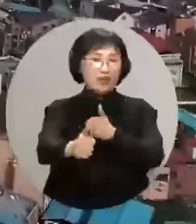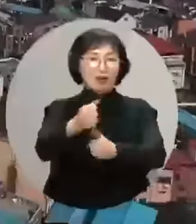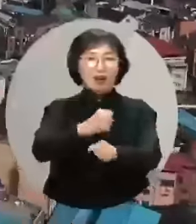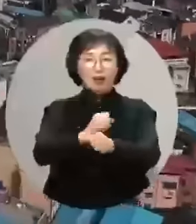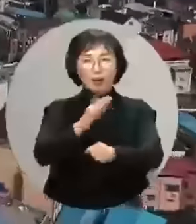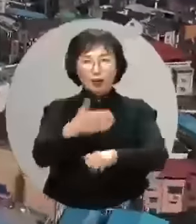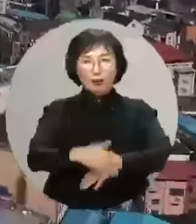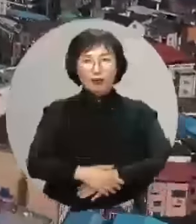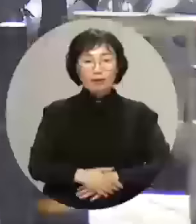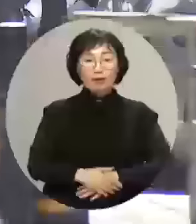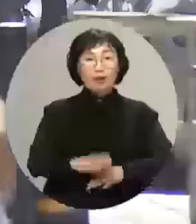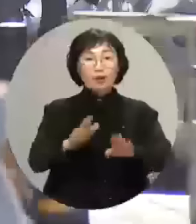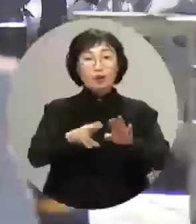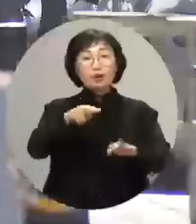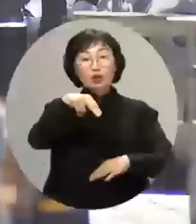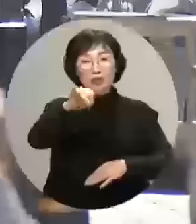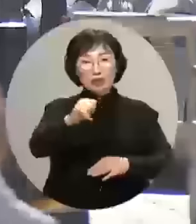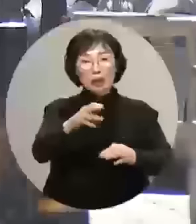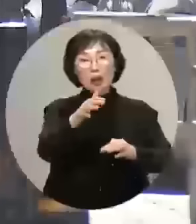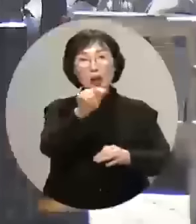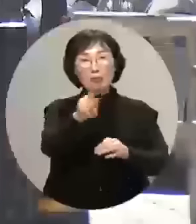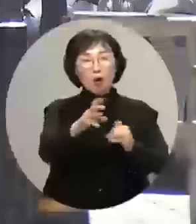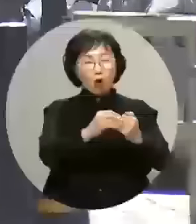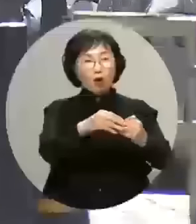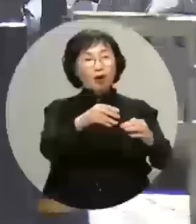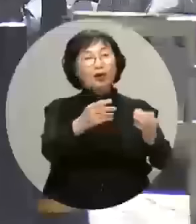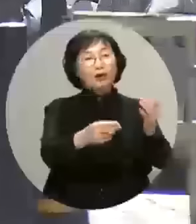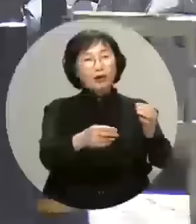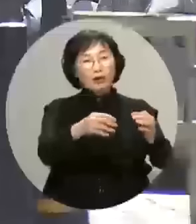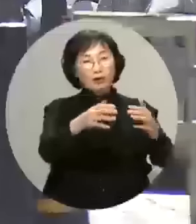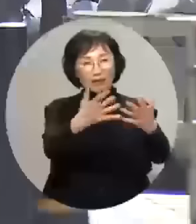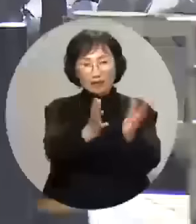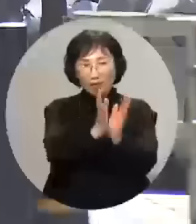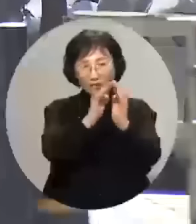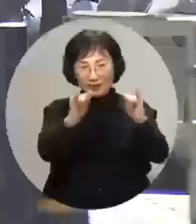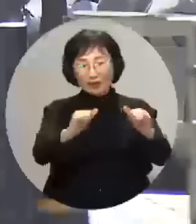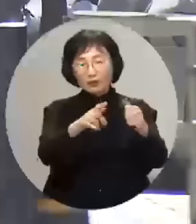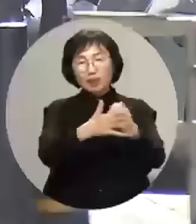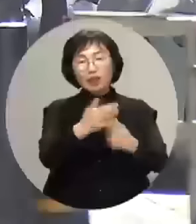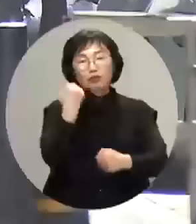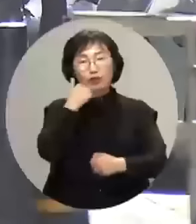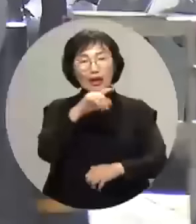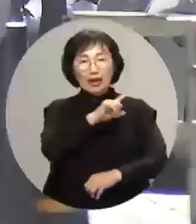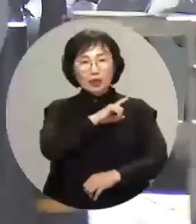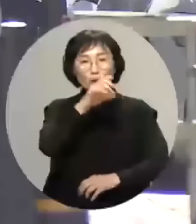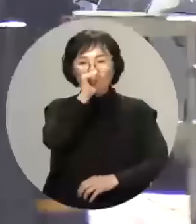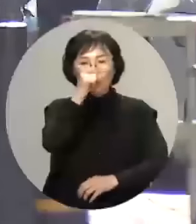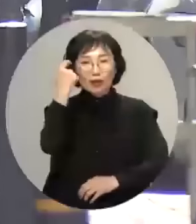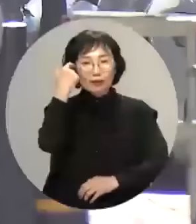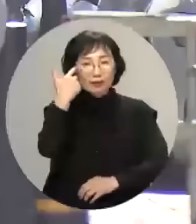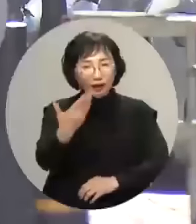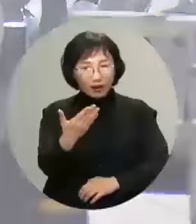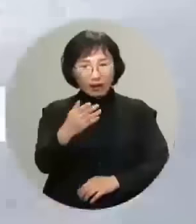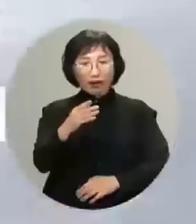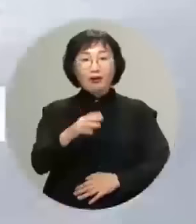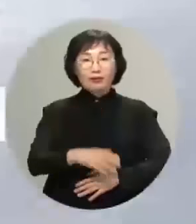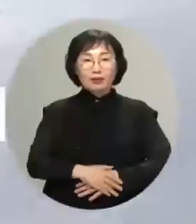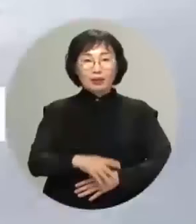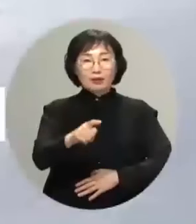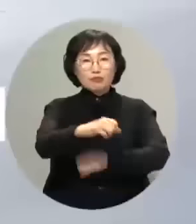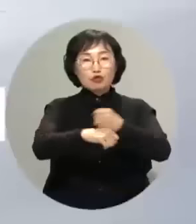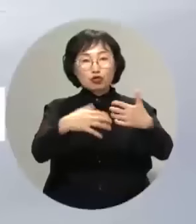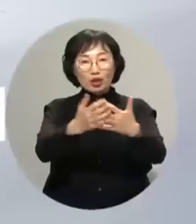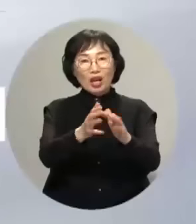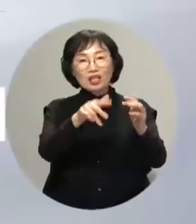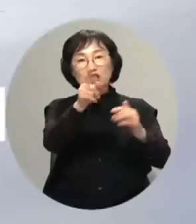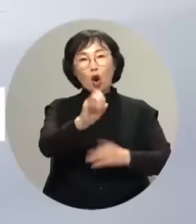맞붙습니다 전주시병 선거구 유권자들에게 국회의원 후보 중 누가 가장 낫다고 생각하는지를 물었습니다 민주당